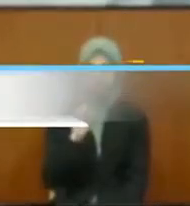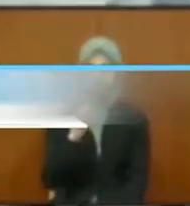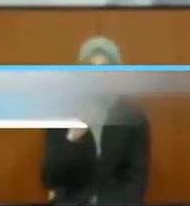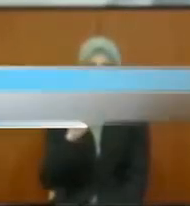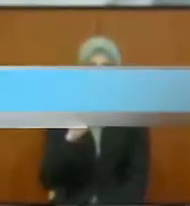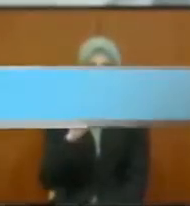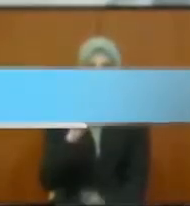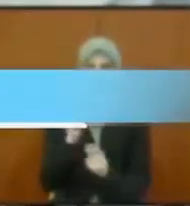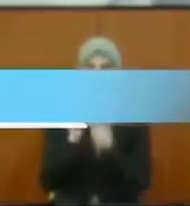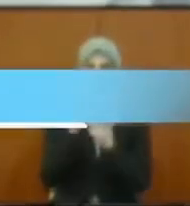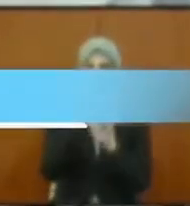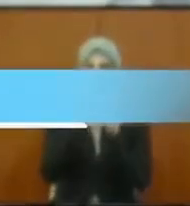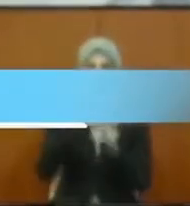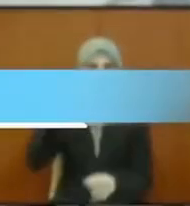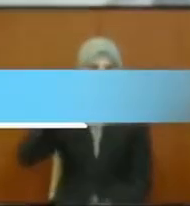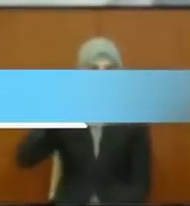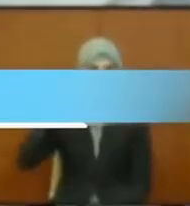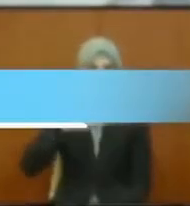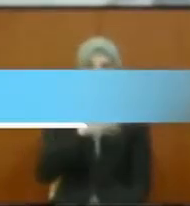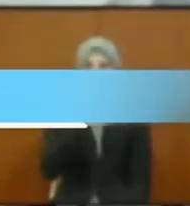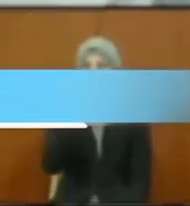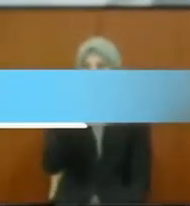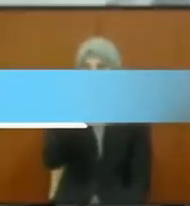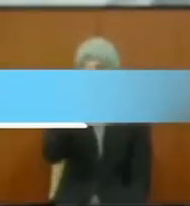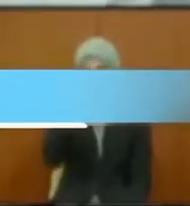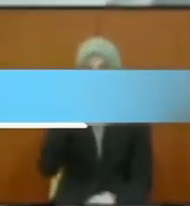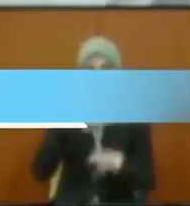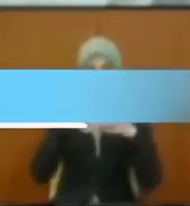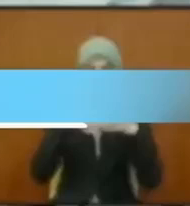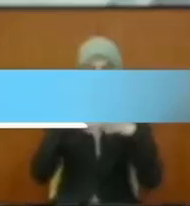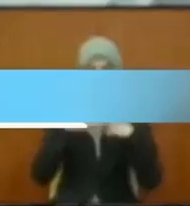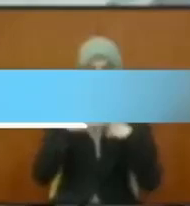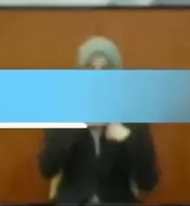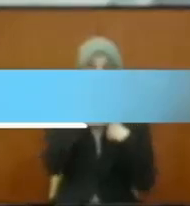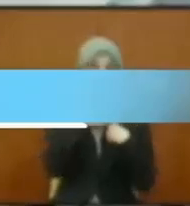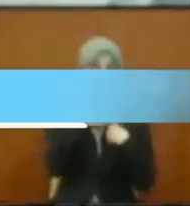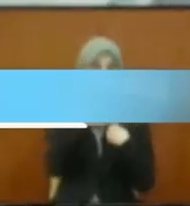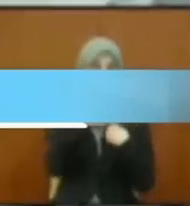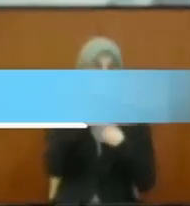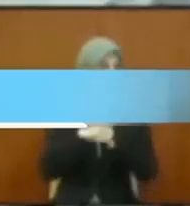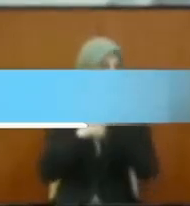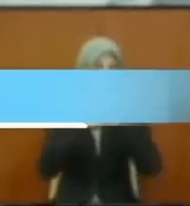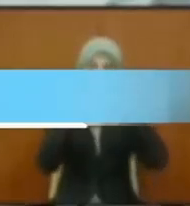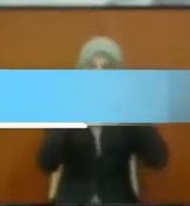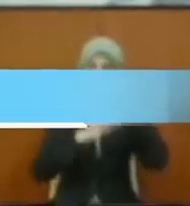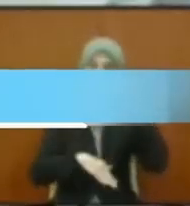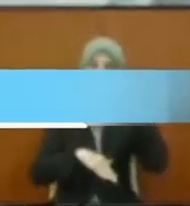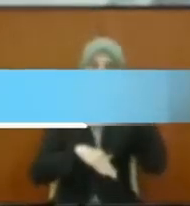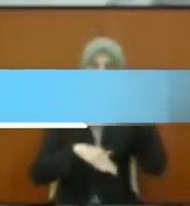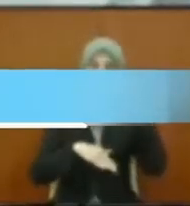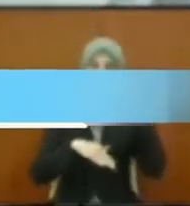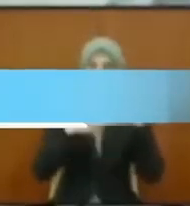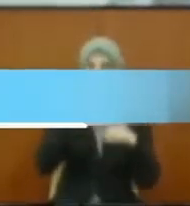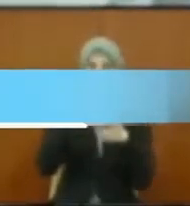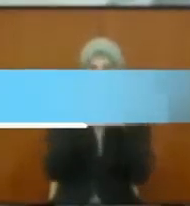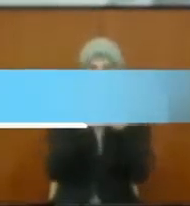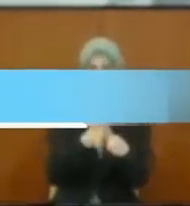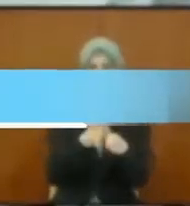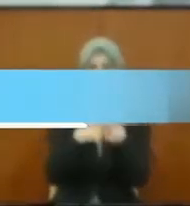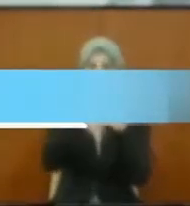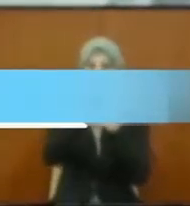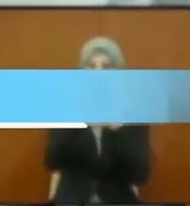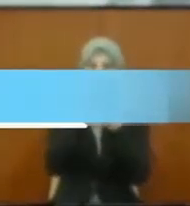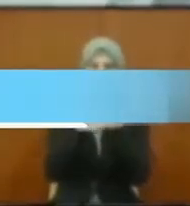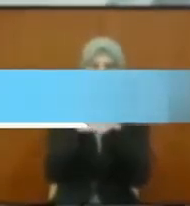perlu Hai dan bagi penerima bikin bagi golongan umur 18 tahun kebawah tetap dulu kepada kelulusan oleh